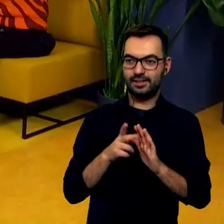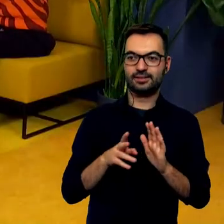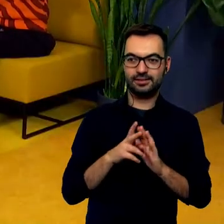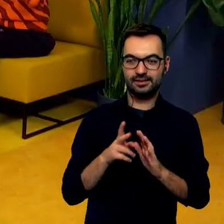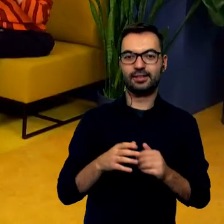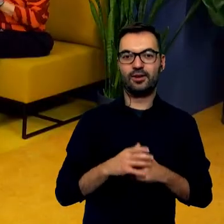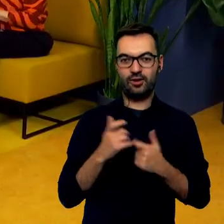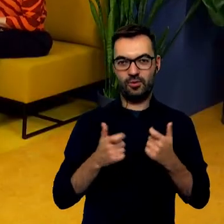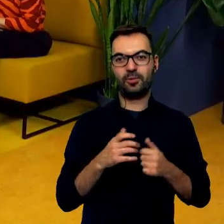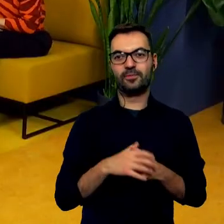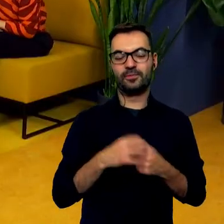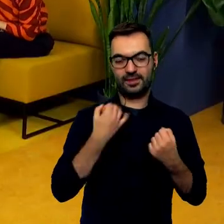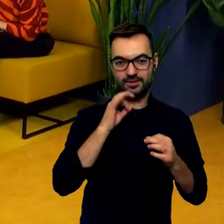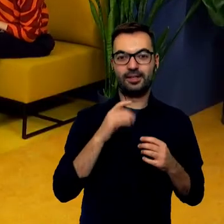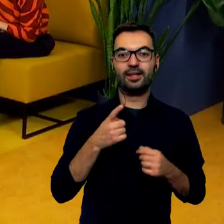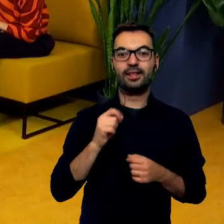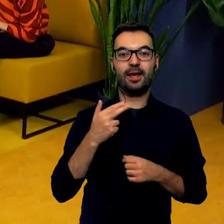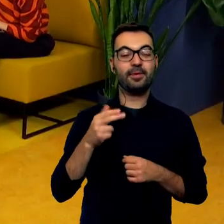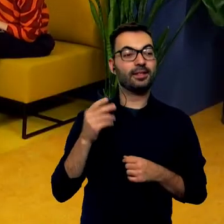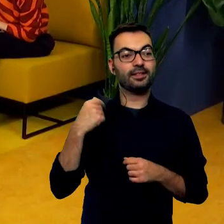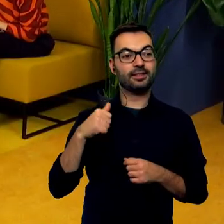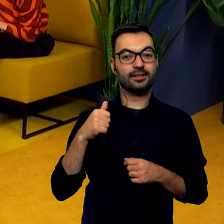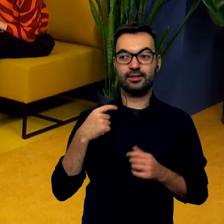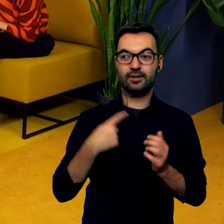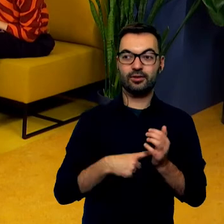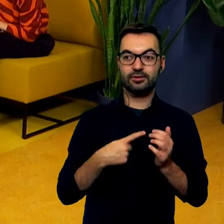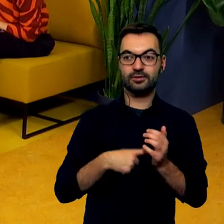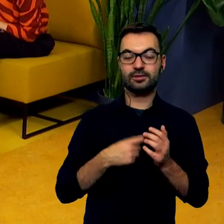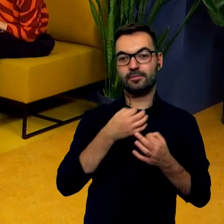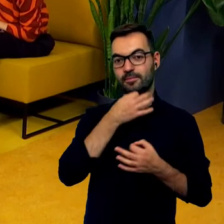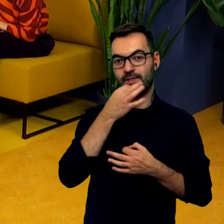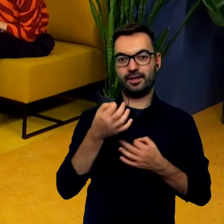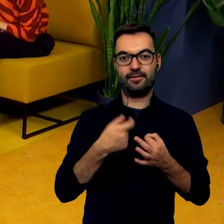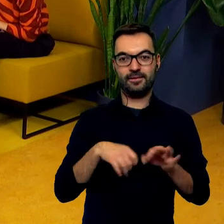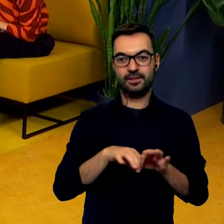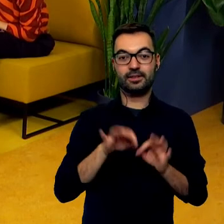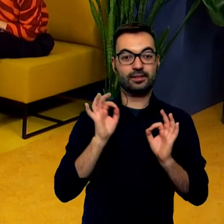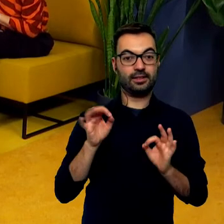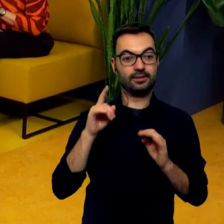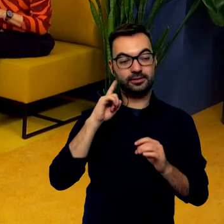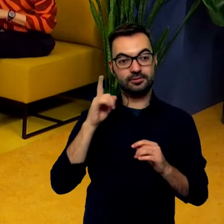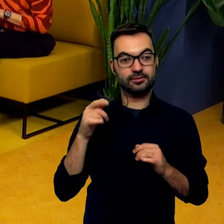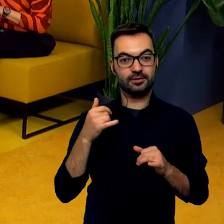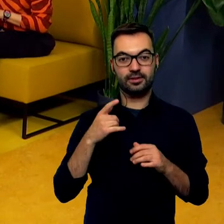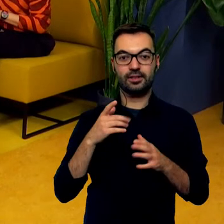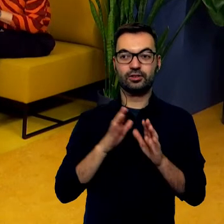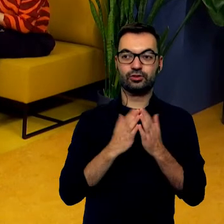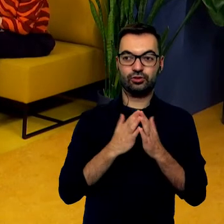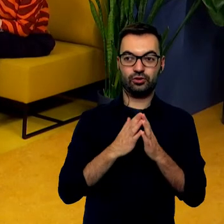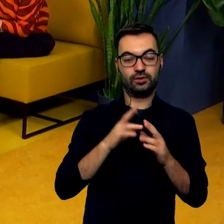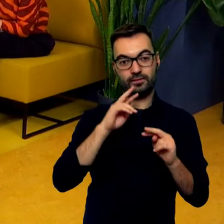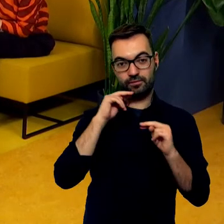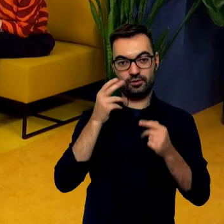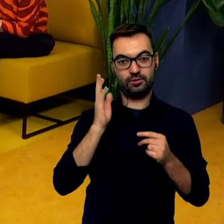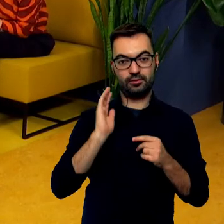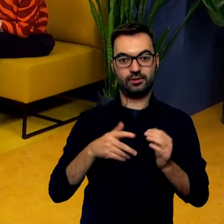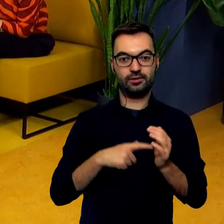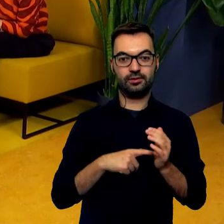Kręci się. Bardzo dobrze. Bardzo dobrze. Damian, a jeszcze do ciebie finałowe pytanie. Czy ty teraz, jeśli chodzi o formy książkowe,